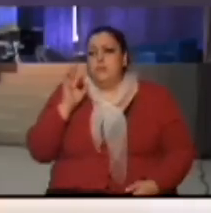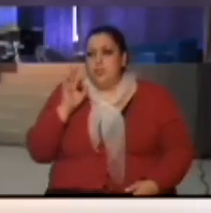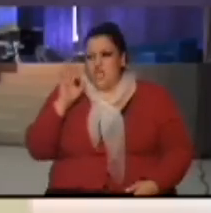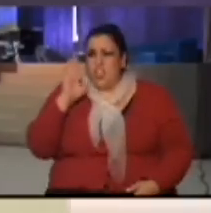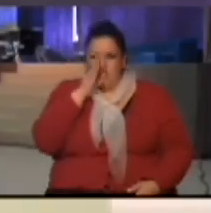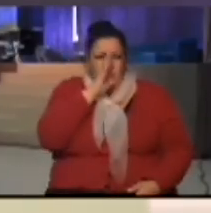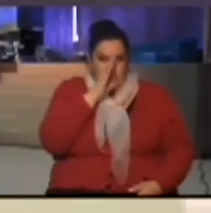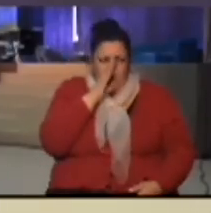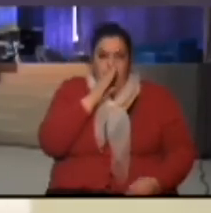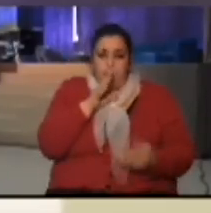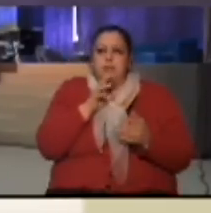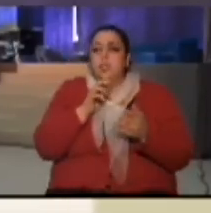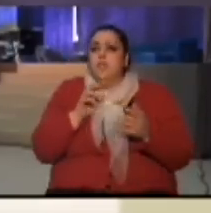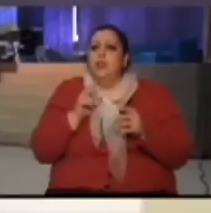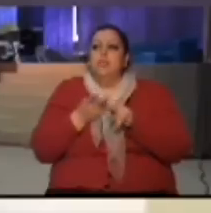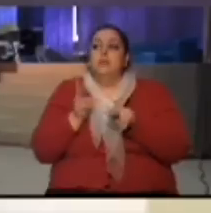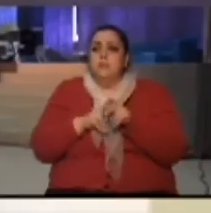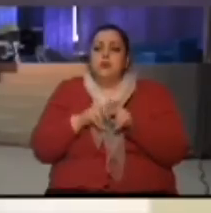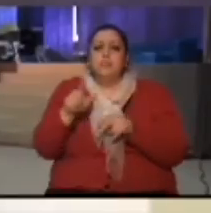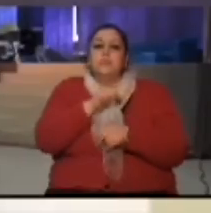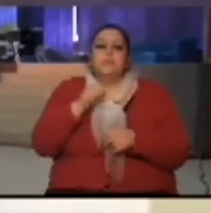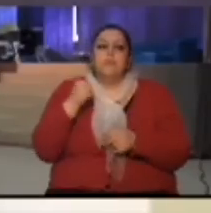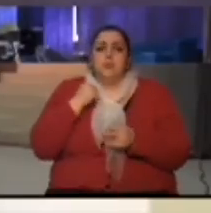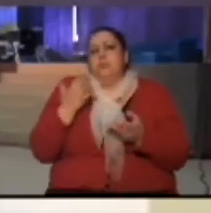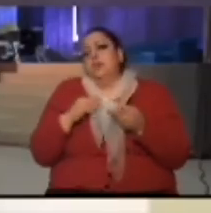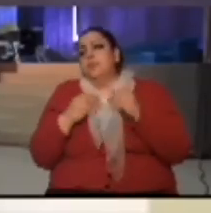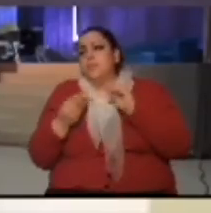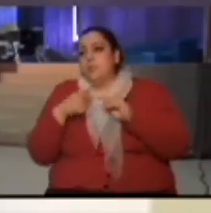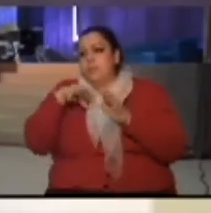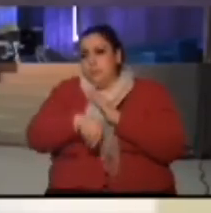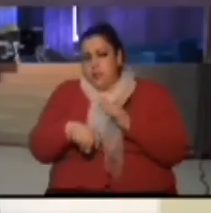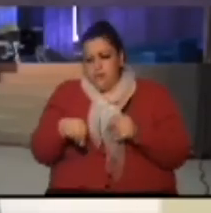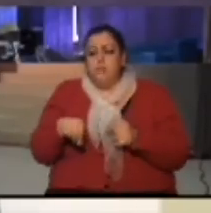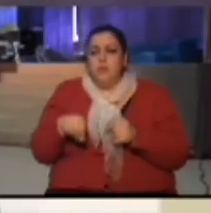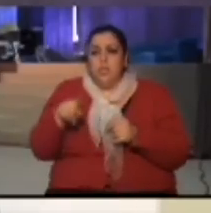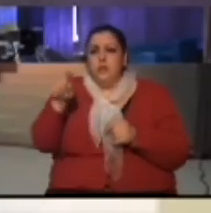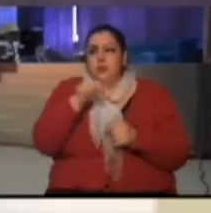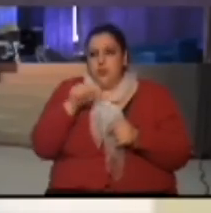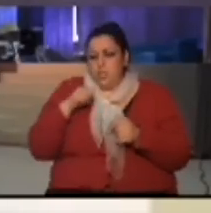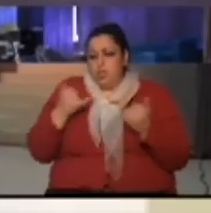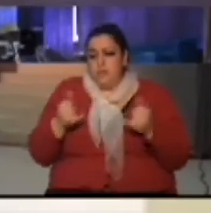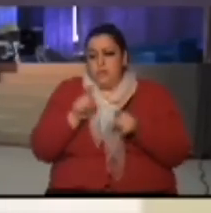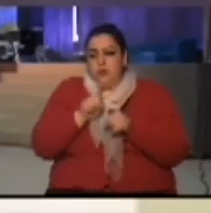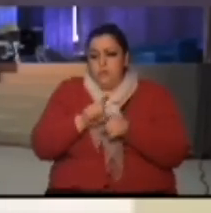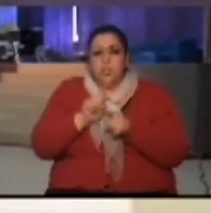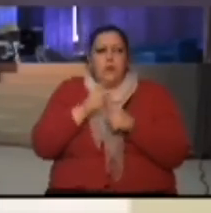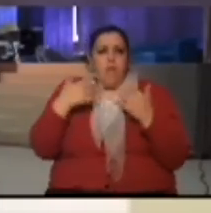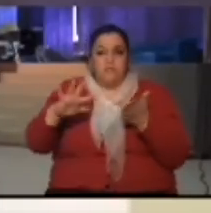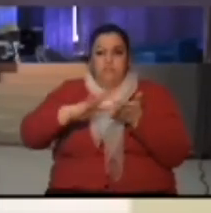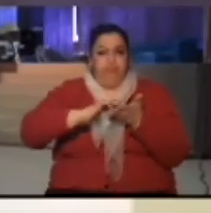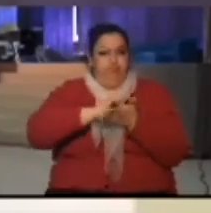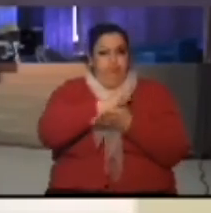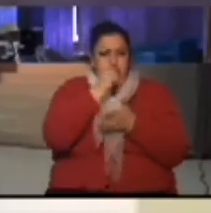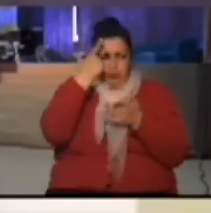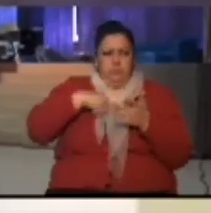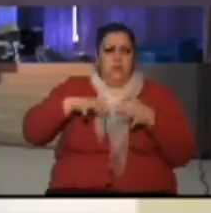ռազմավարություն, հնարավոր այսօր դու ես մի հատ վիճակի մեջ, որ 4 բոլորդ կապված է, 4